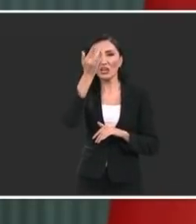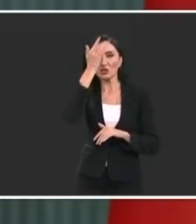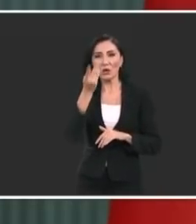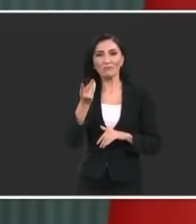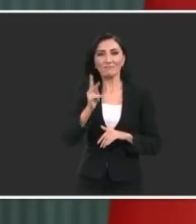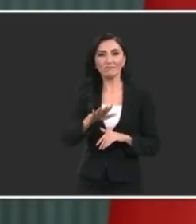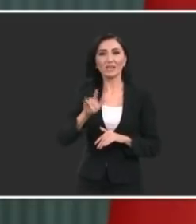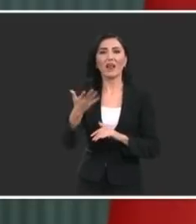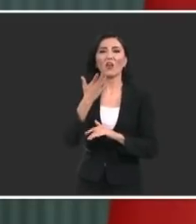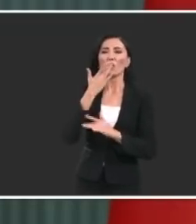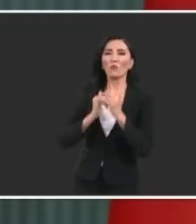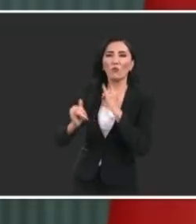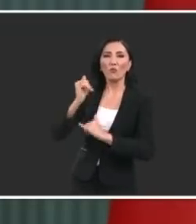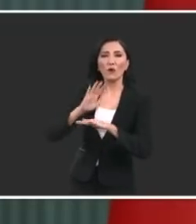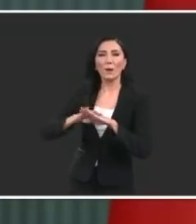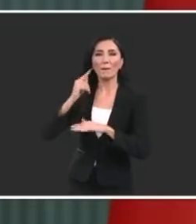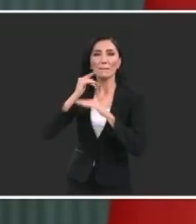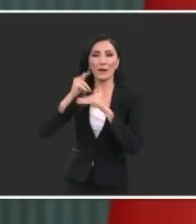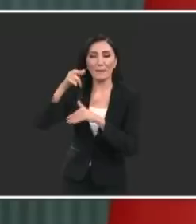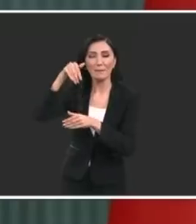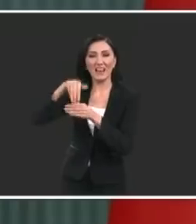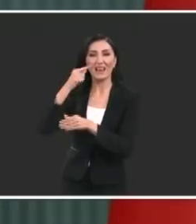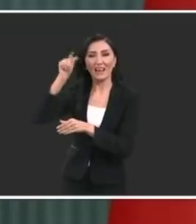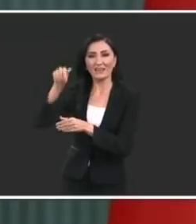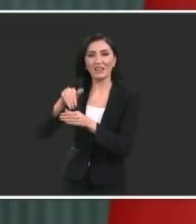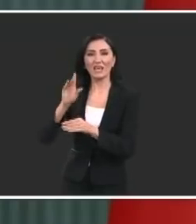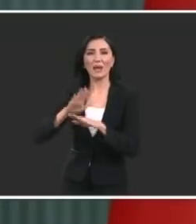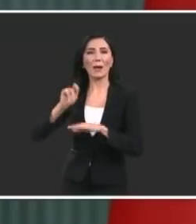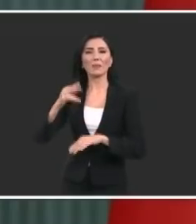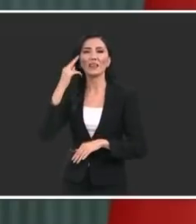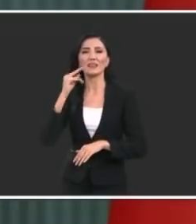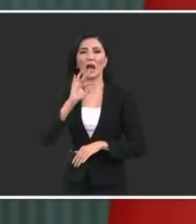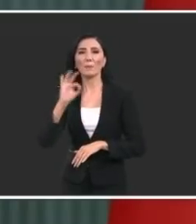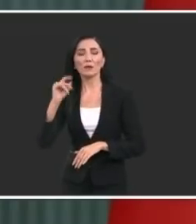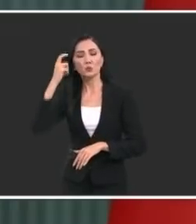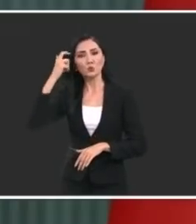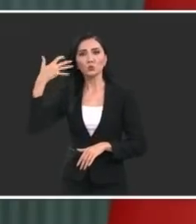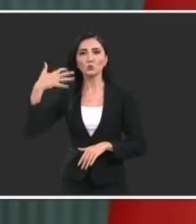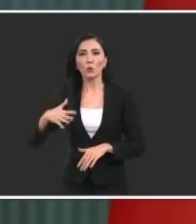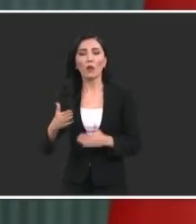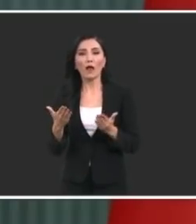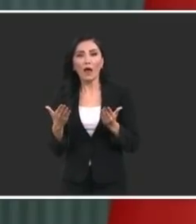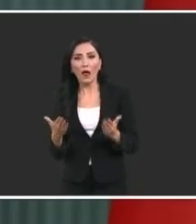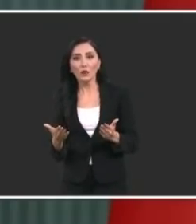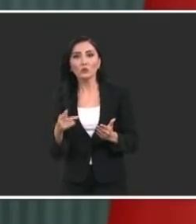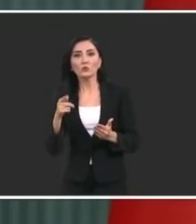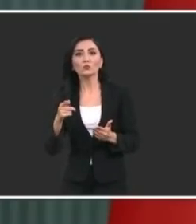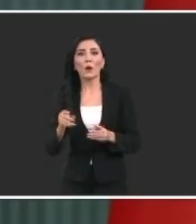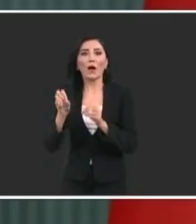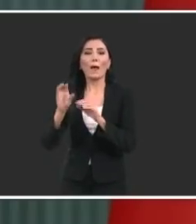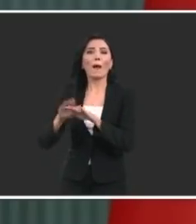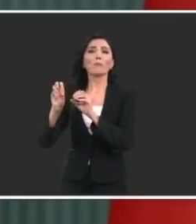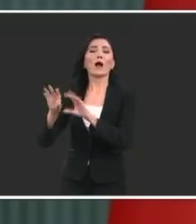yakınlarına galiz küfürler eden bir milletvekilinin yaptığı terbiyesizliği şokunu henüz üzerinden